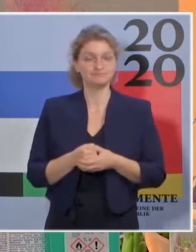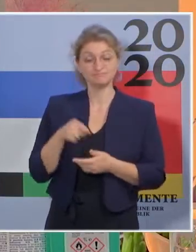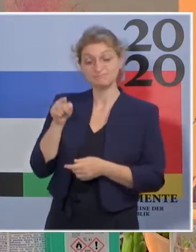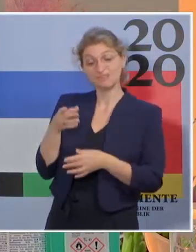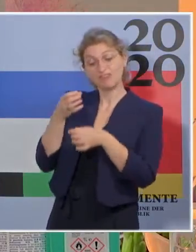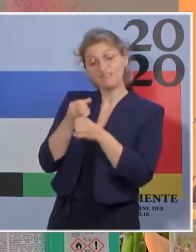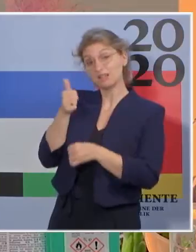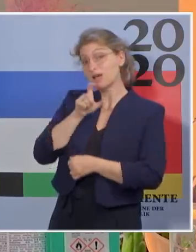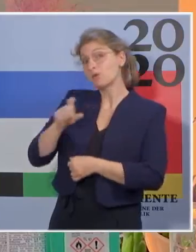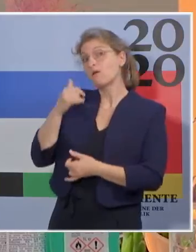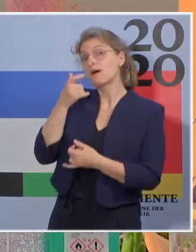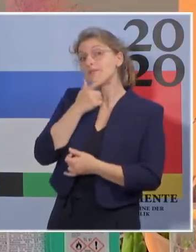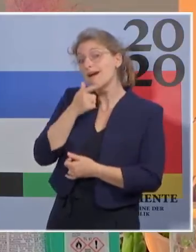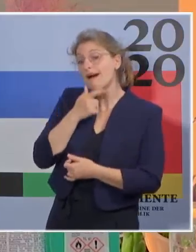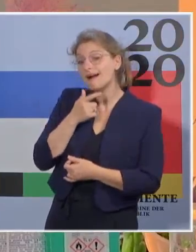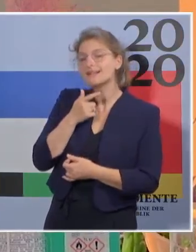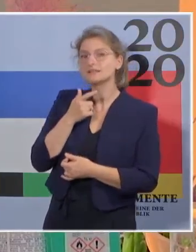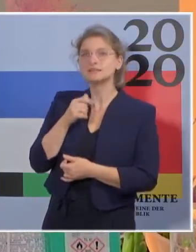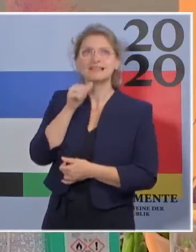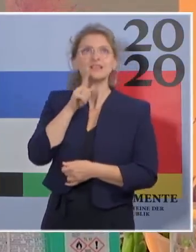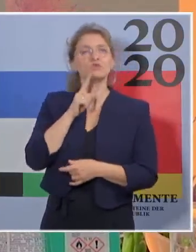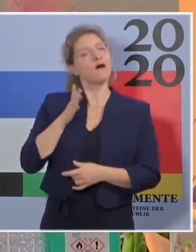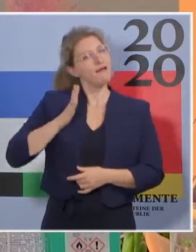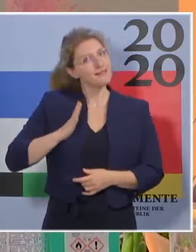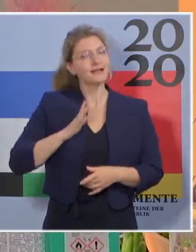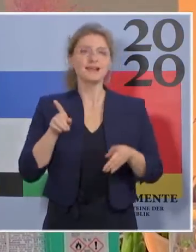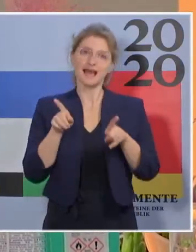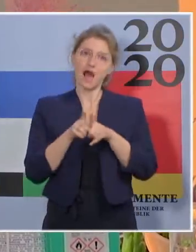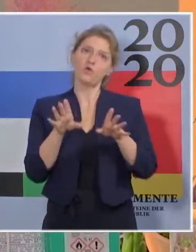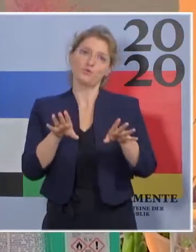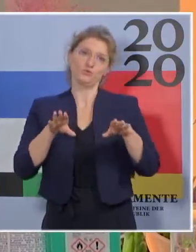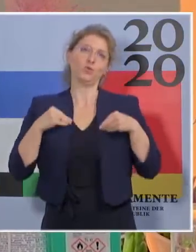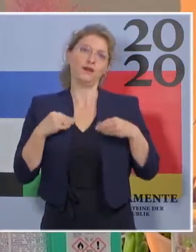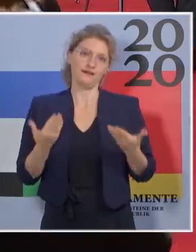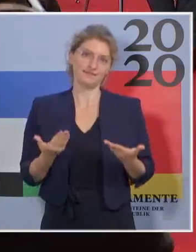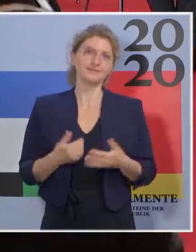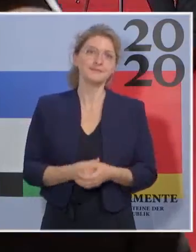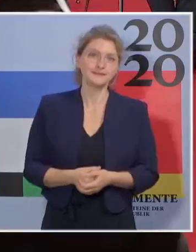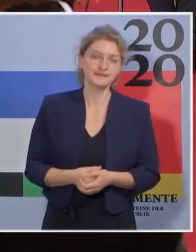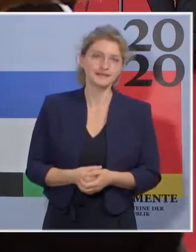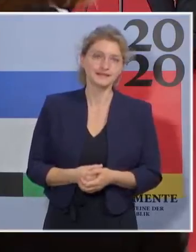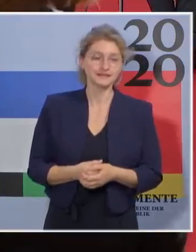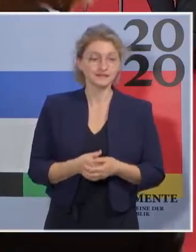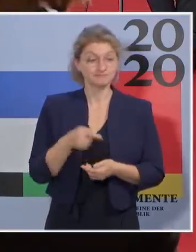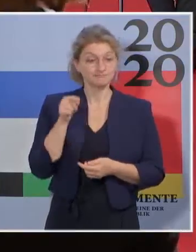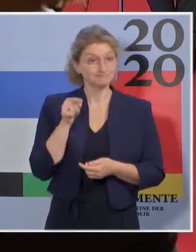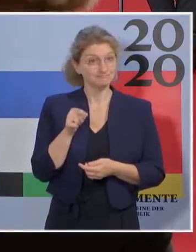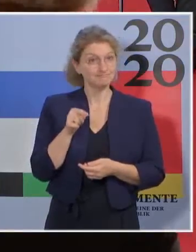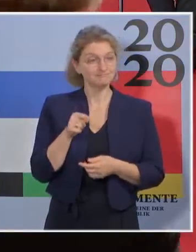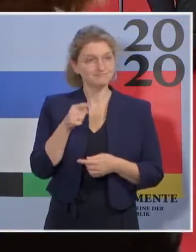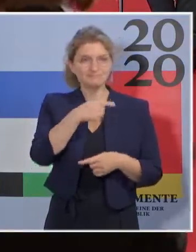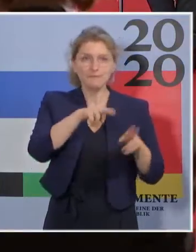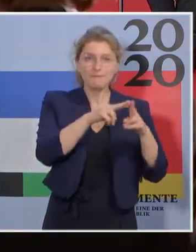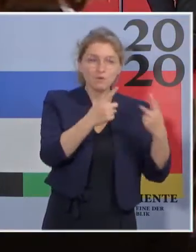nur elegant, sondern auch sehr tolerant, meine sehr geehrten Damen und Herren. Das Miteinander unserer